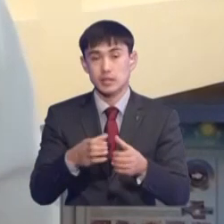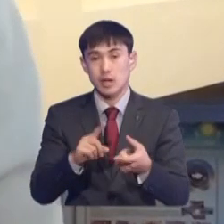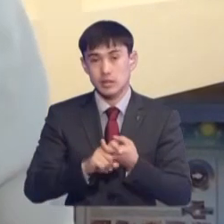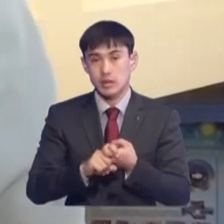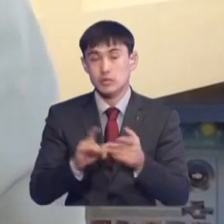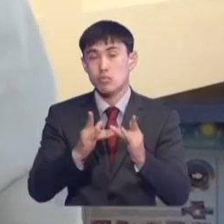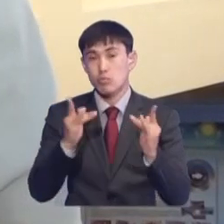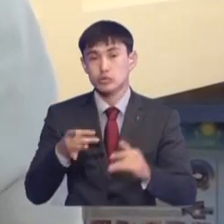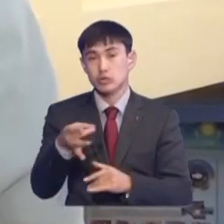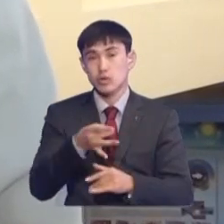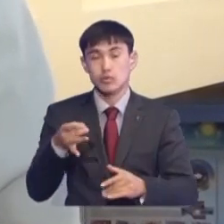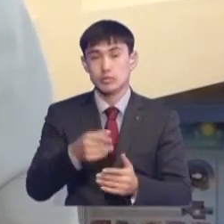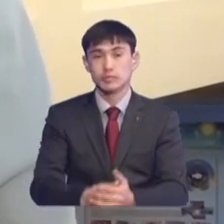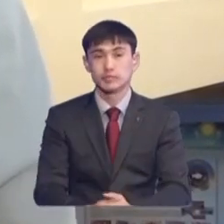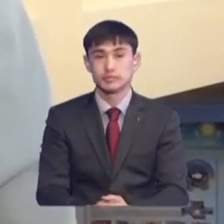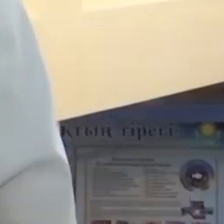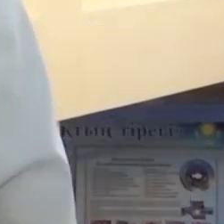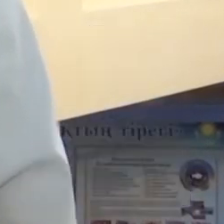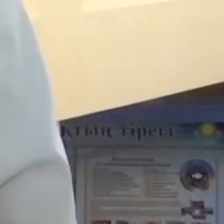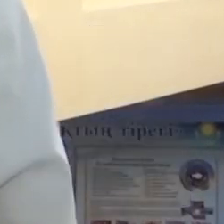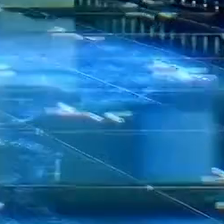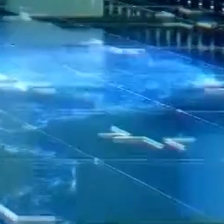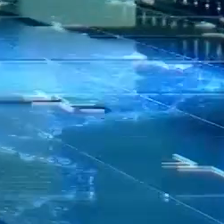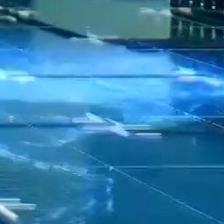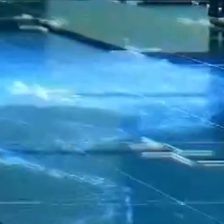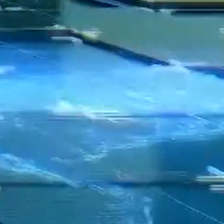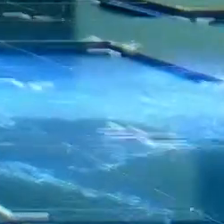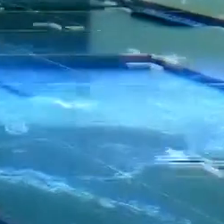мост с районами